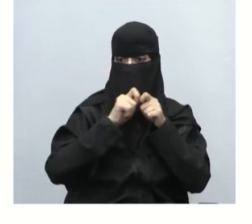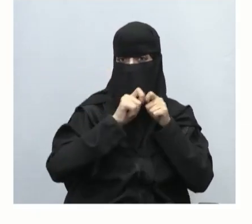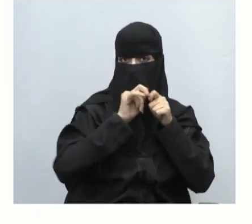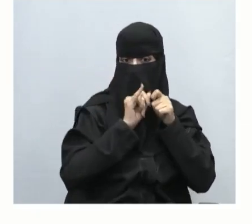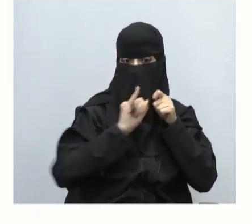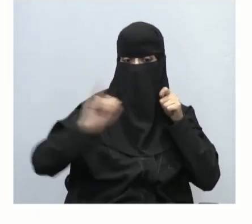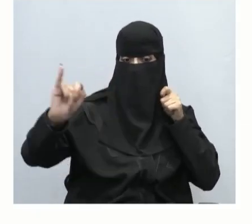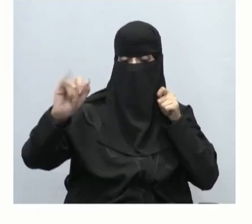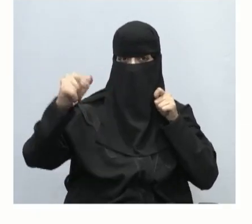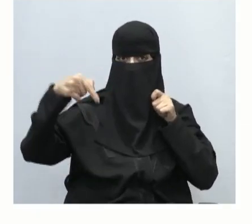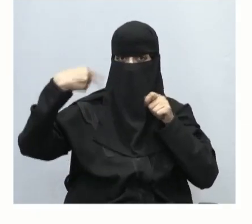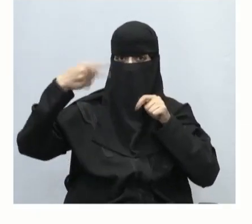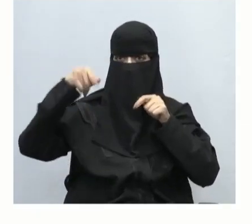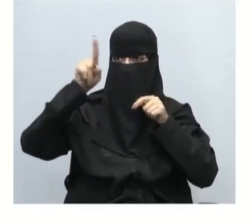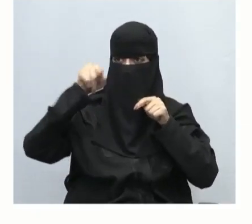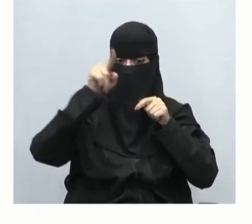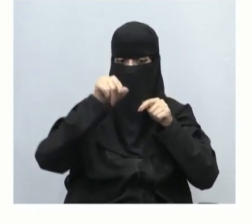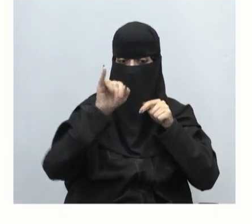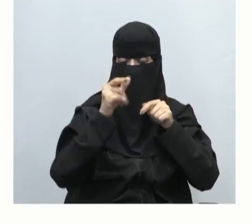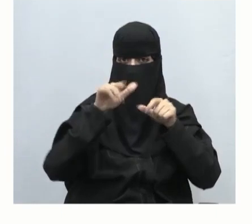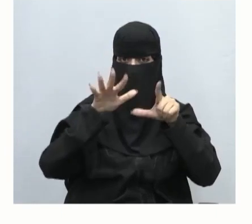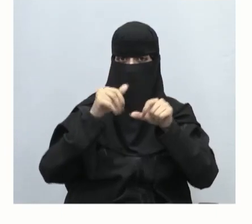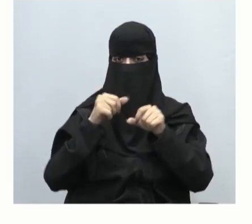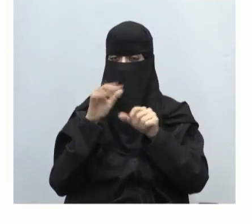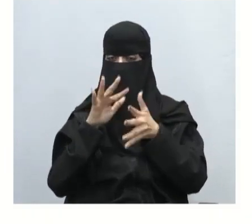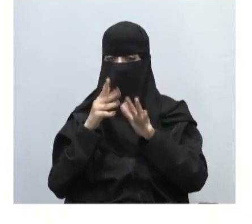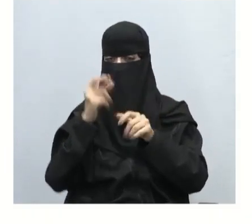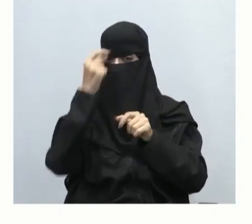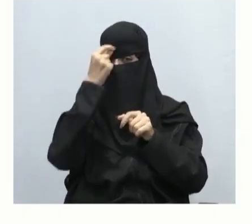الايام الاثنين والثلاثاء